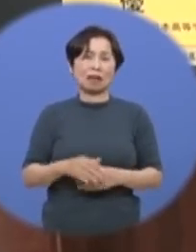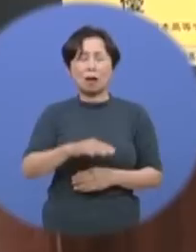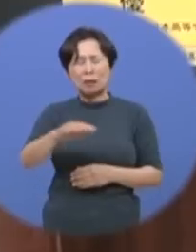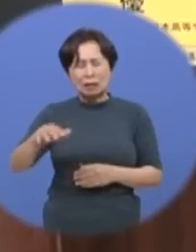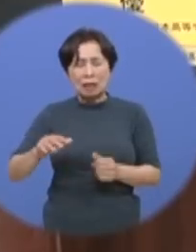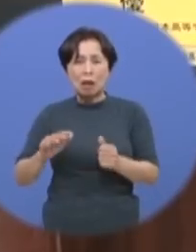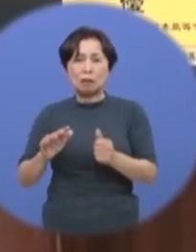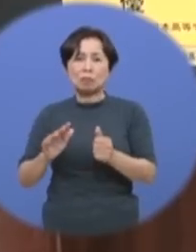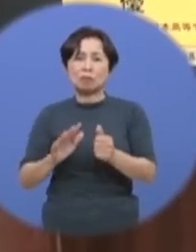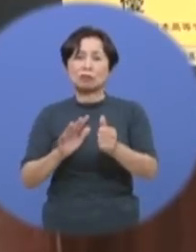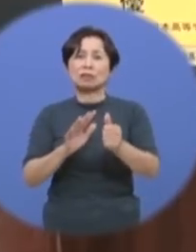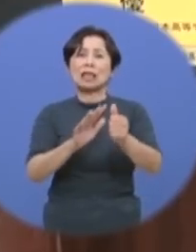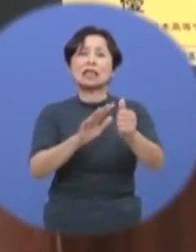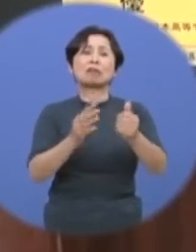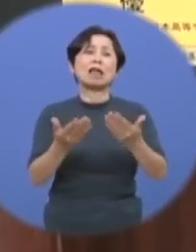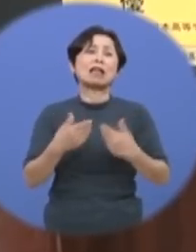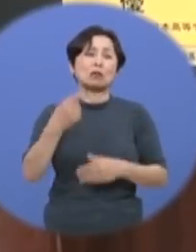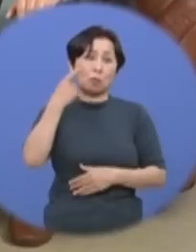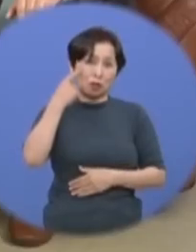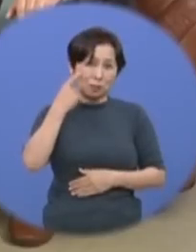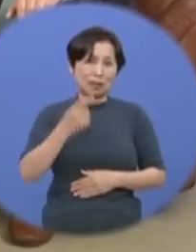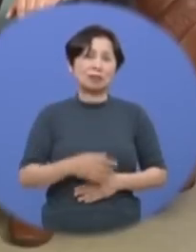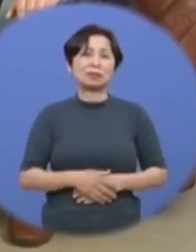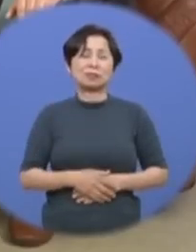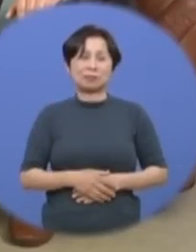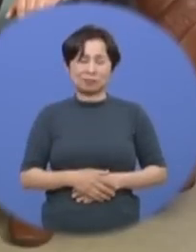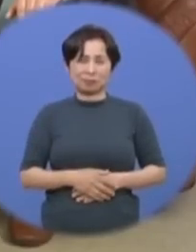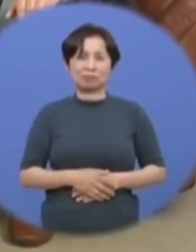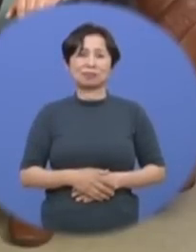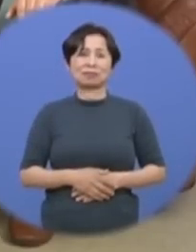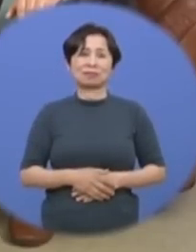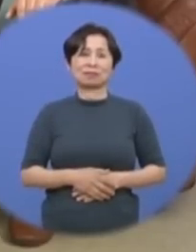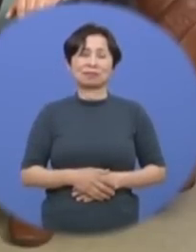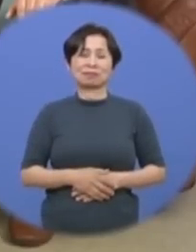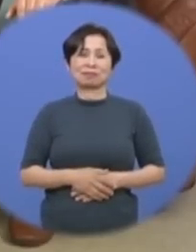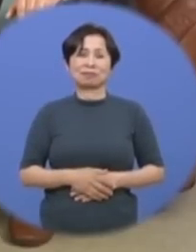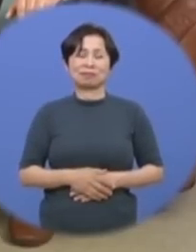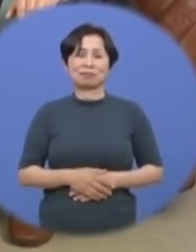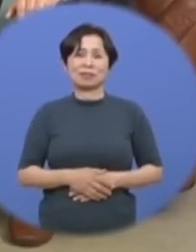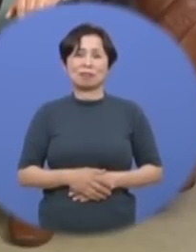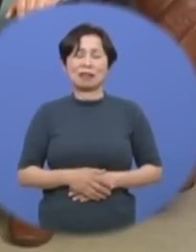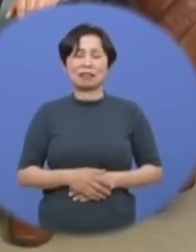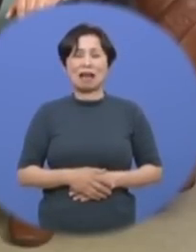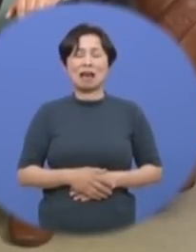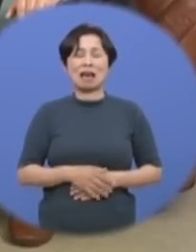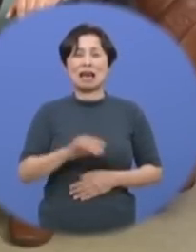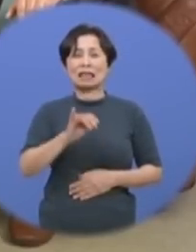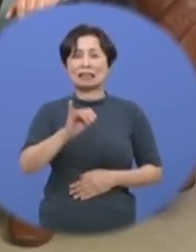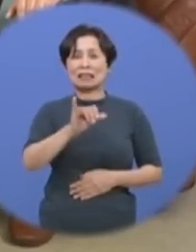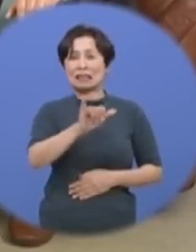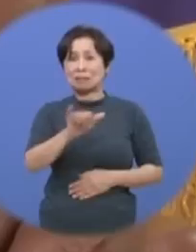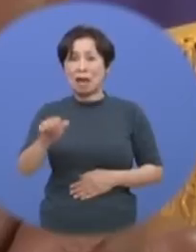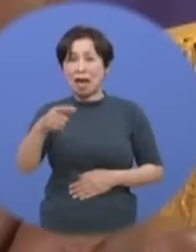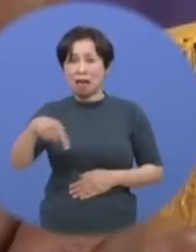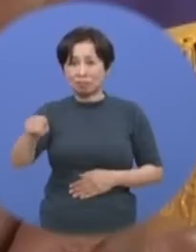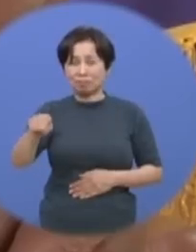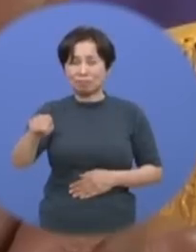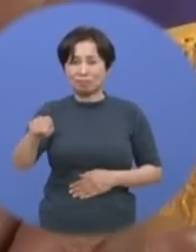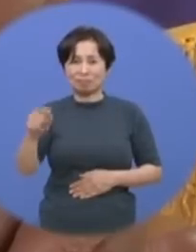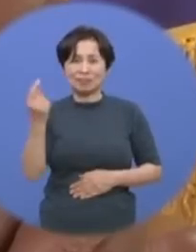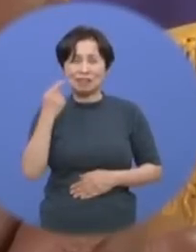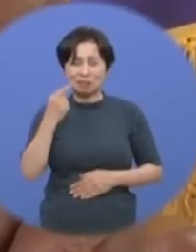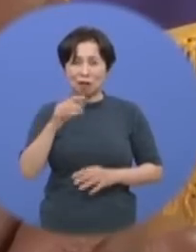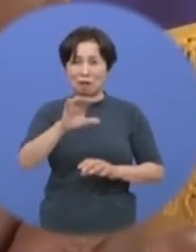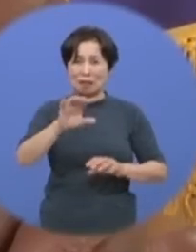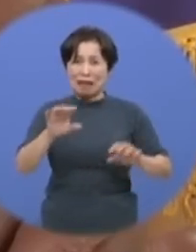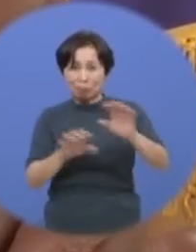てくれたなあと思うんですけどねしてマチベンというと逆転後連逆転